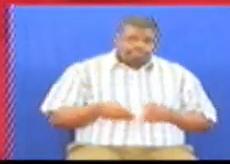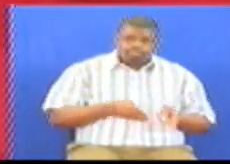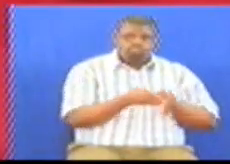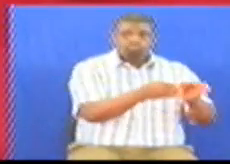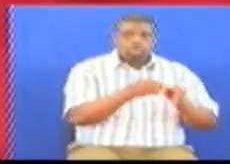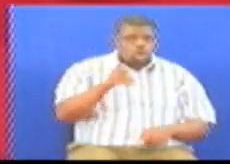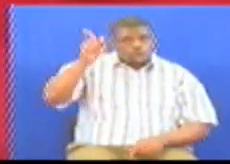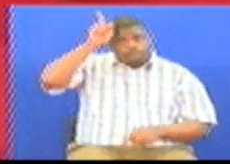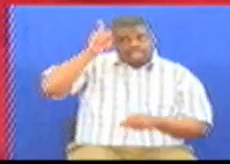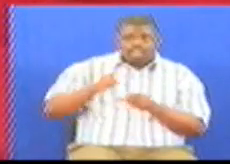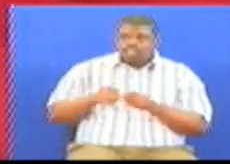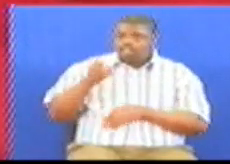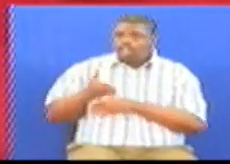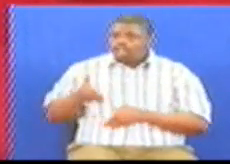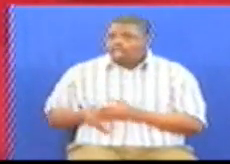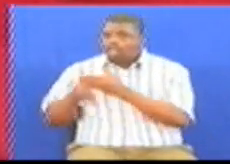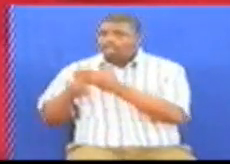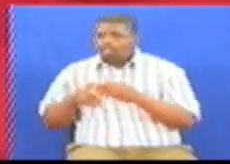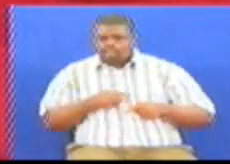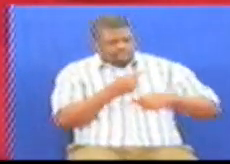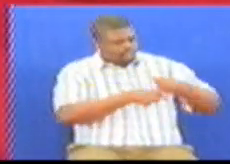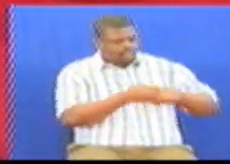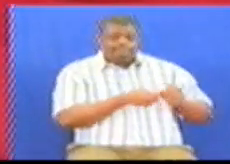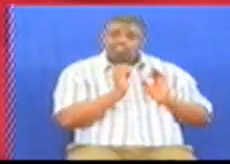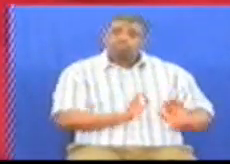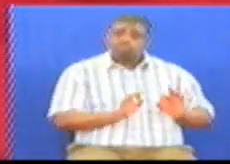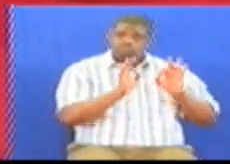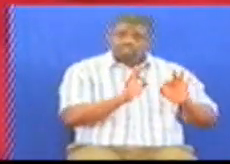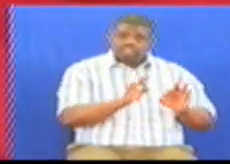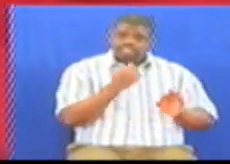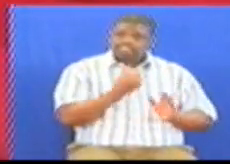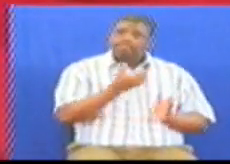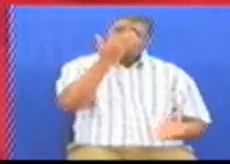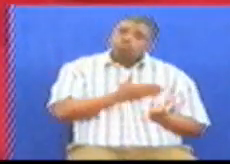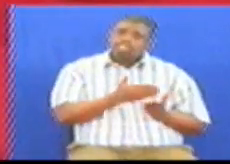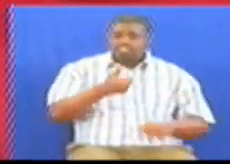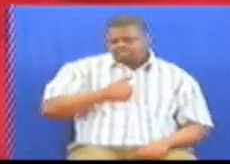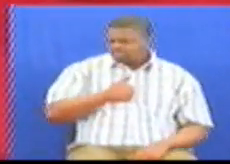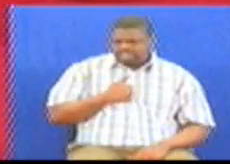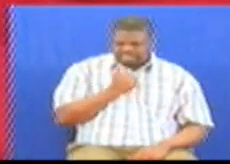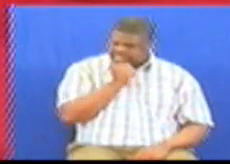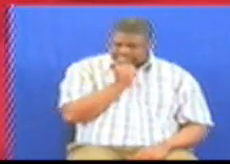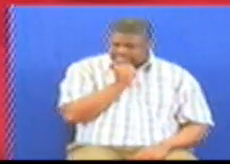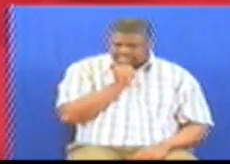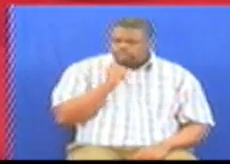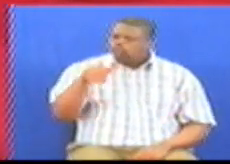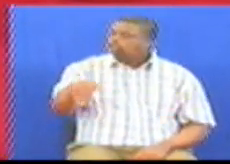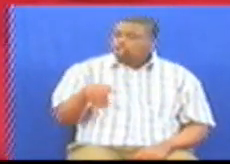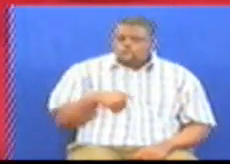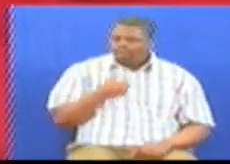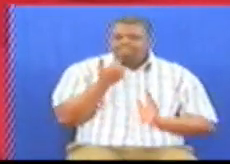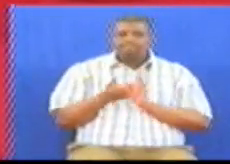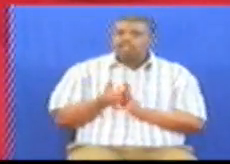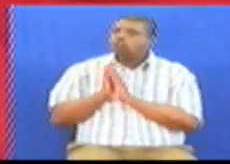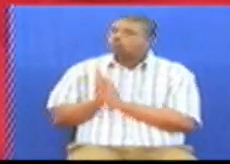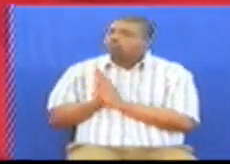kingo, tunaendelea vizuri. Mheshimiwa Naibu Spika, kwa kweli nitakuwa mchoyo wa fadhila nisipomshukuru sana